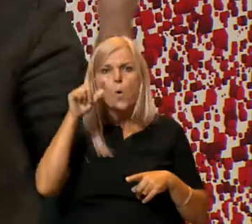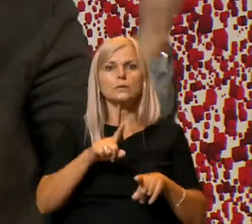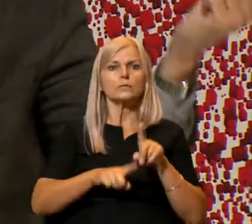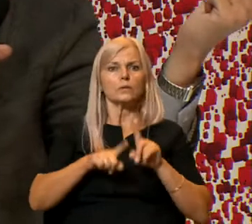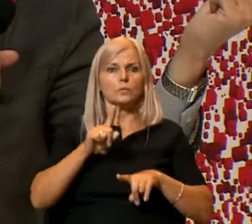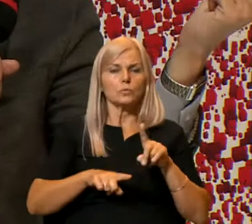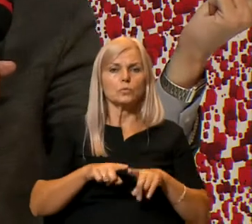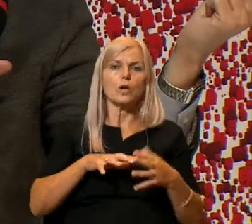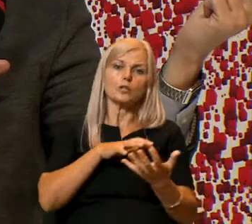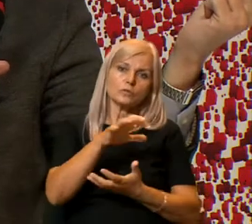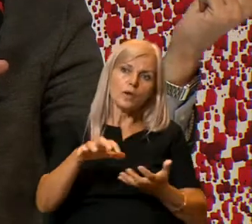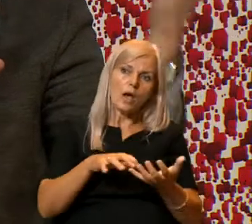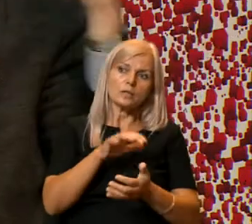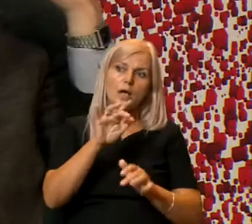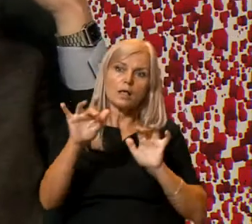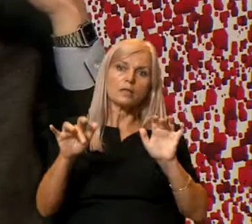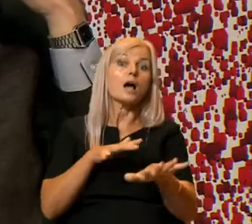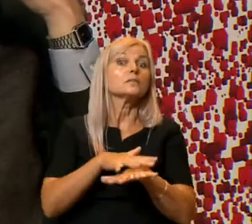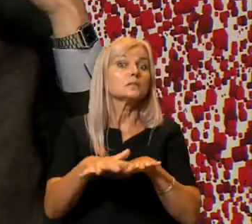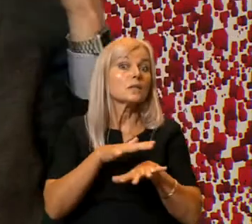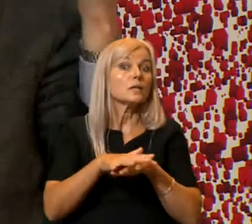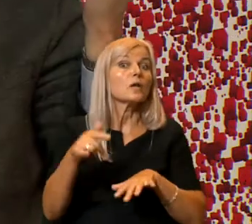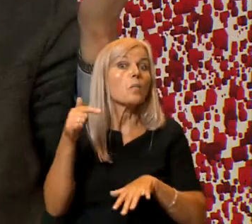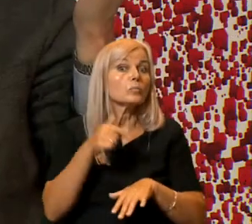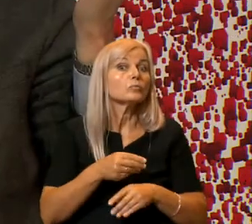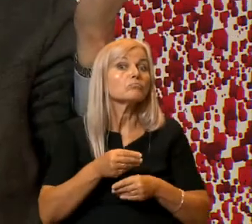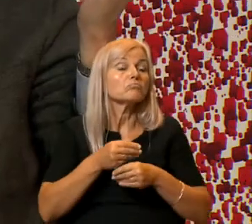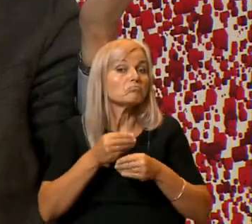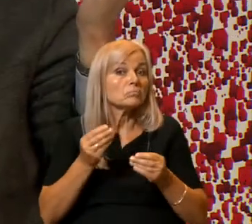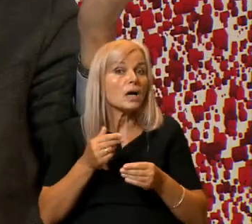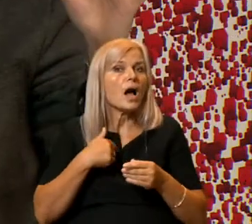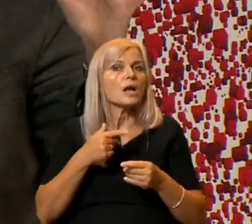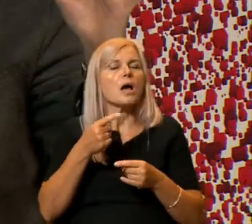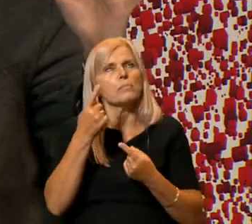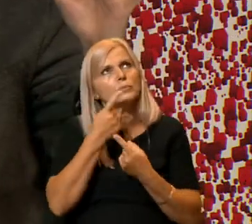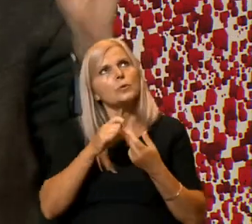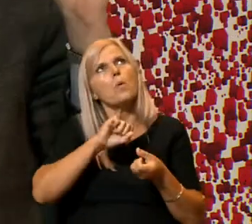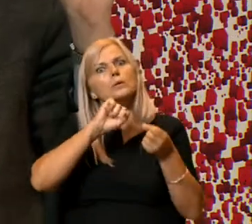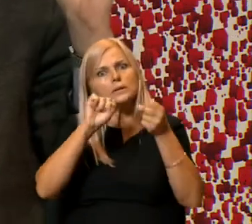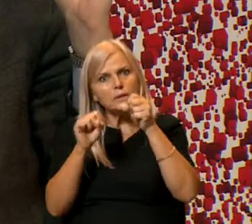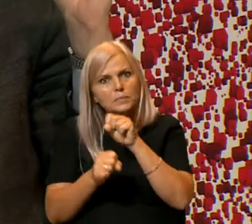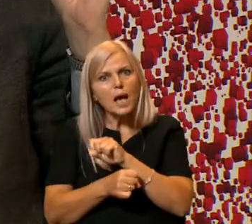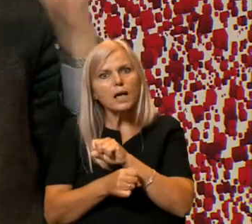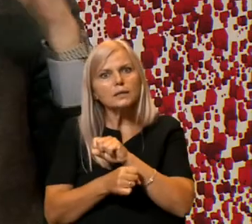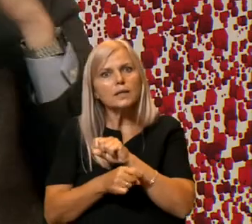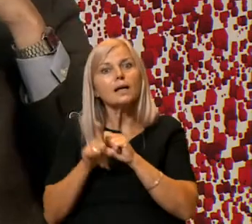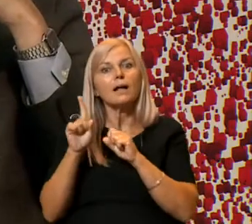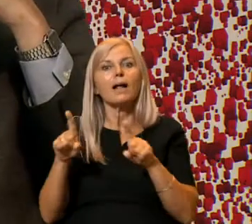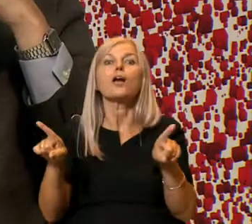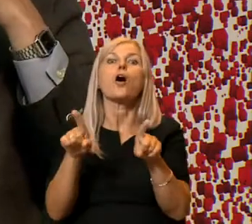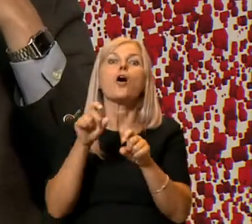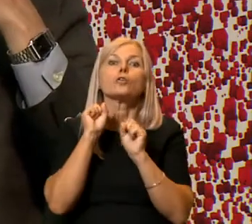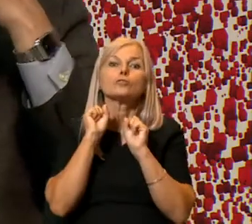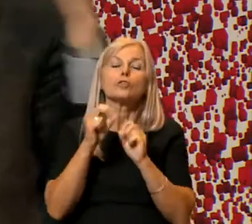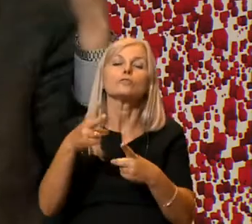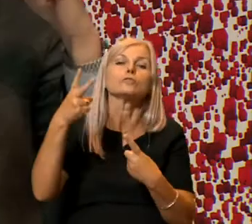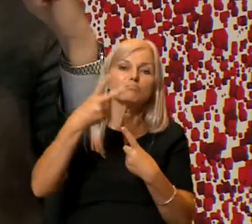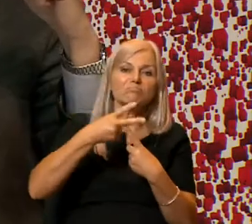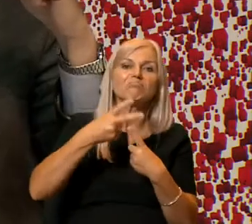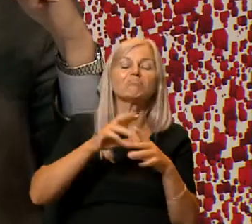kapitalizmu, że ten system musi tak się rozwijać. I kiedy myślimy o jego zmianie, media są oczywiście bardzo istotne, to ostatnia z moich